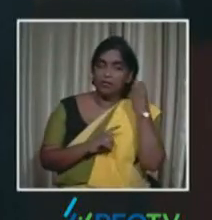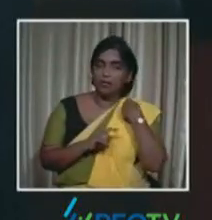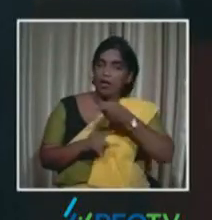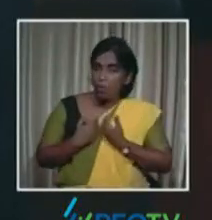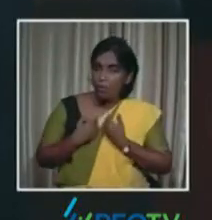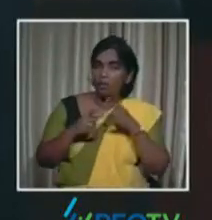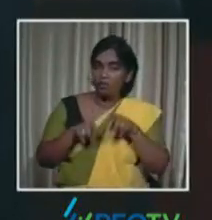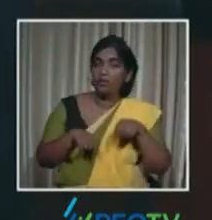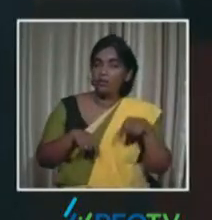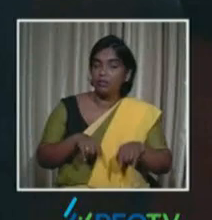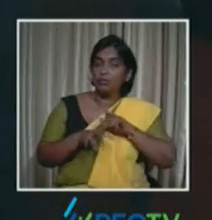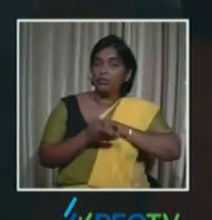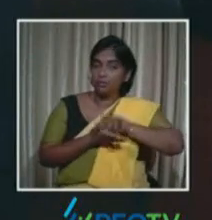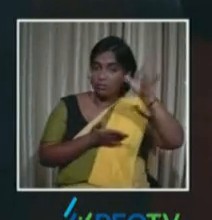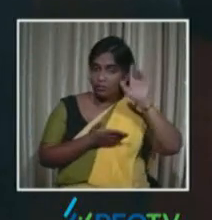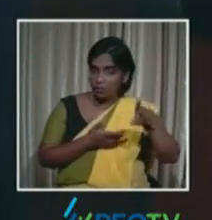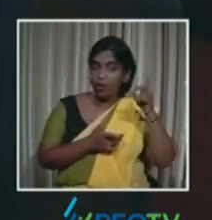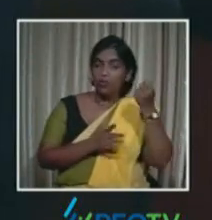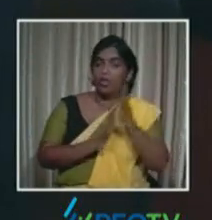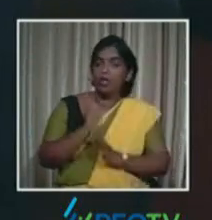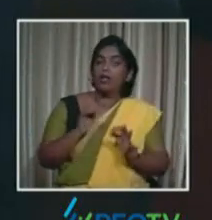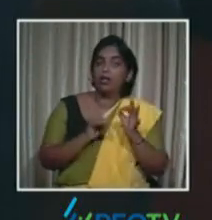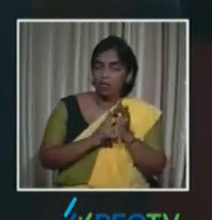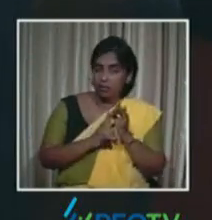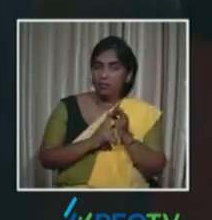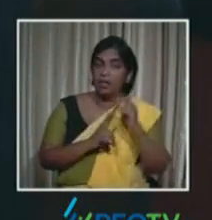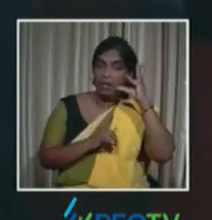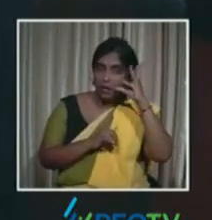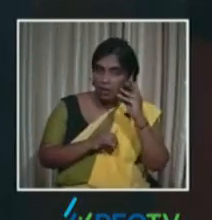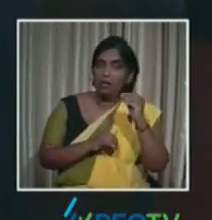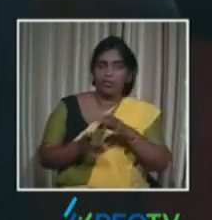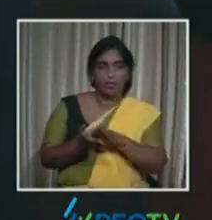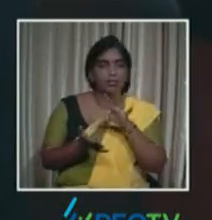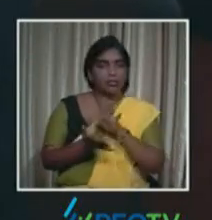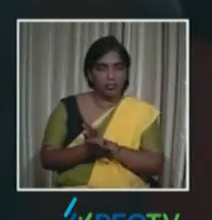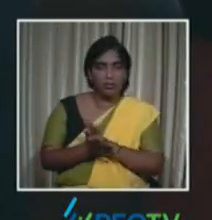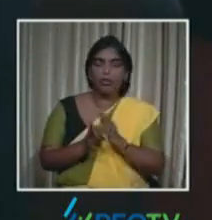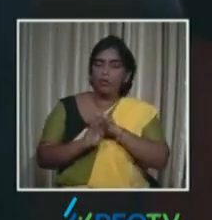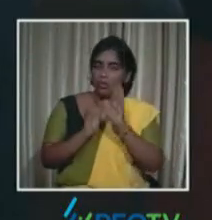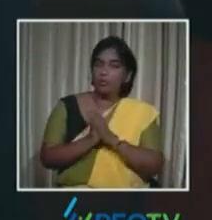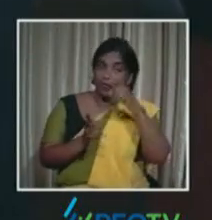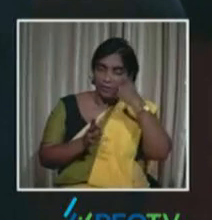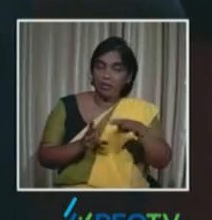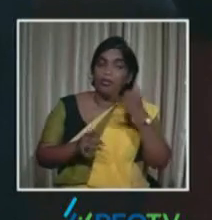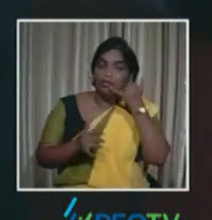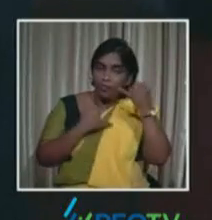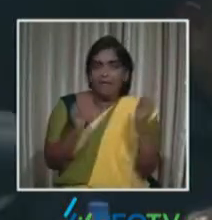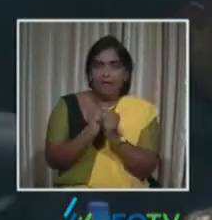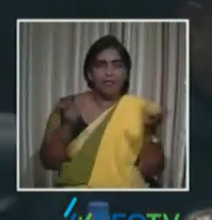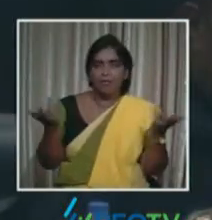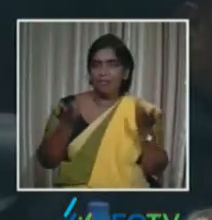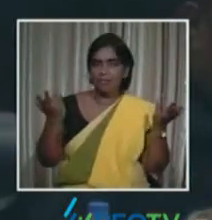අනුමැතිය ලබාගෙන විදේශගත වෙලා ඉන්න මුදල් අමාත්‍යවරයාට ඒ රාත්‍රියේ මේක පිළිබඳව දැනුවත් කරලා ඒ සියලුම සාක්ෂි තියෙනවා දුරකථන සාකච්ඡාත්